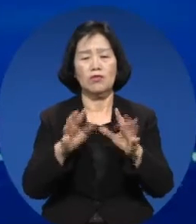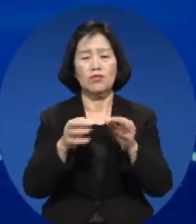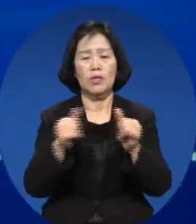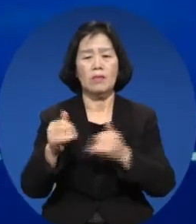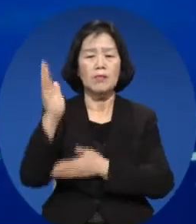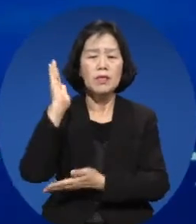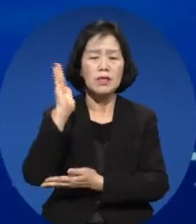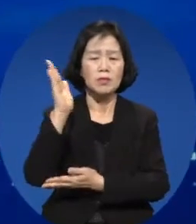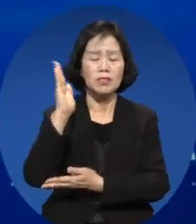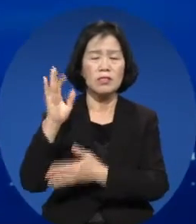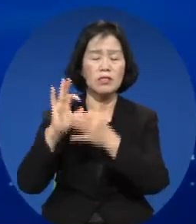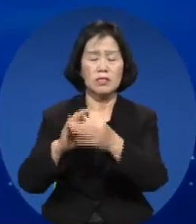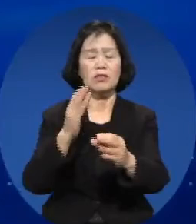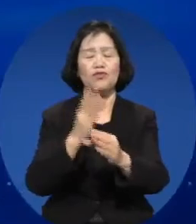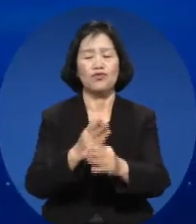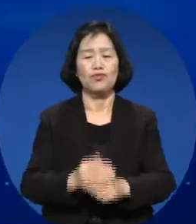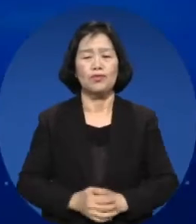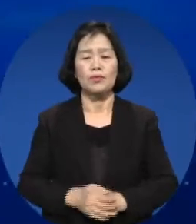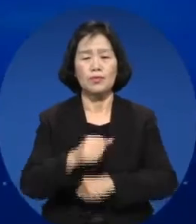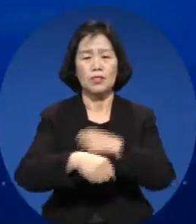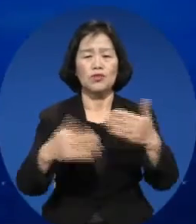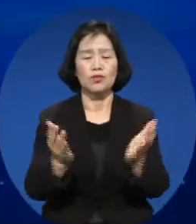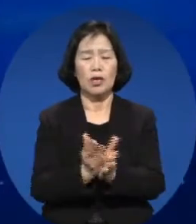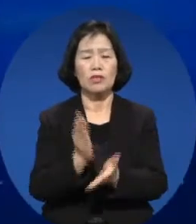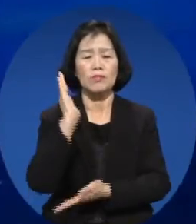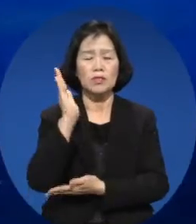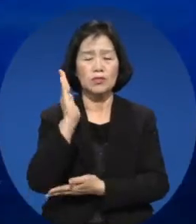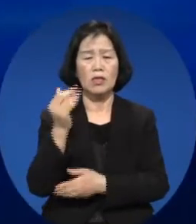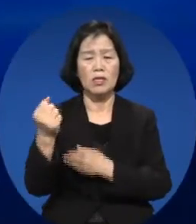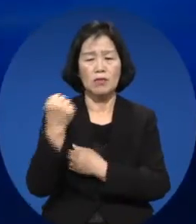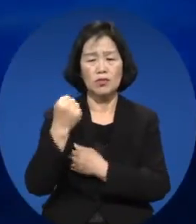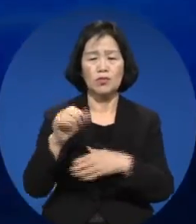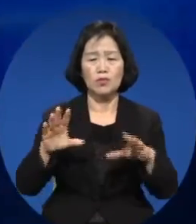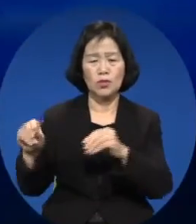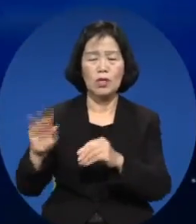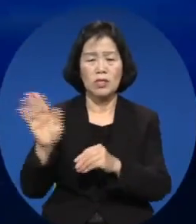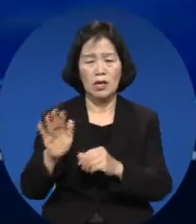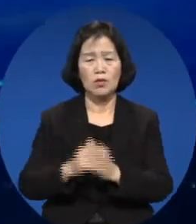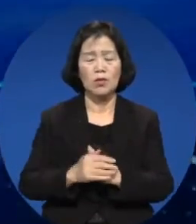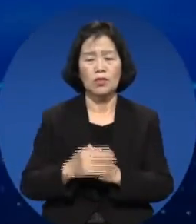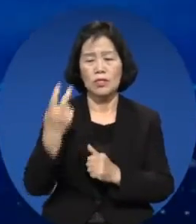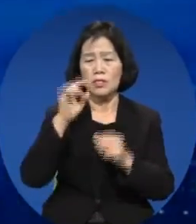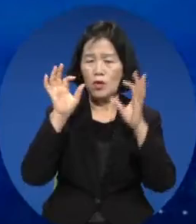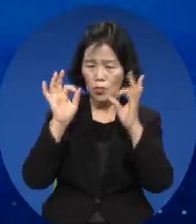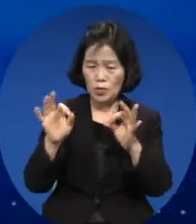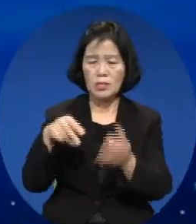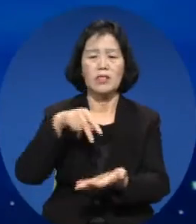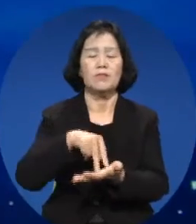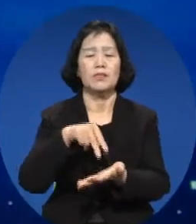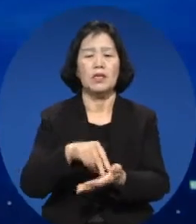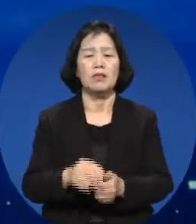측의 필리버스터가 진행되고 있습니다. 민주당은 이 필리버스터 힘으로 종결하지 않고 일단 지켜보겠다라는